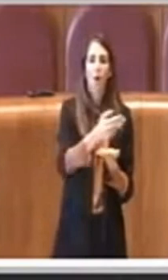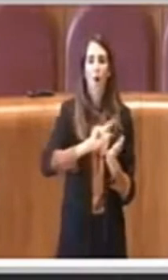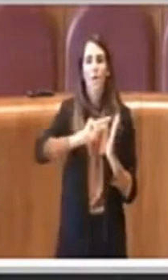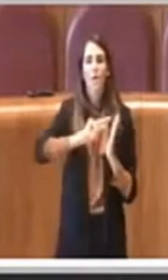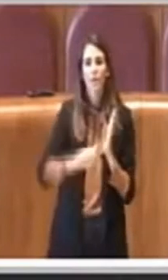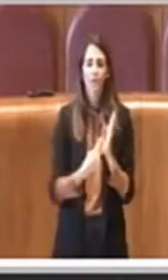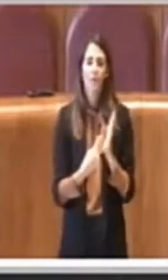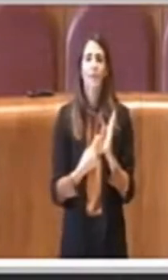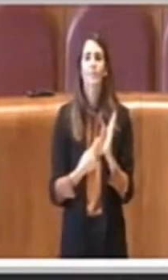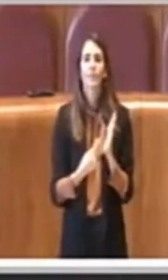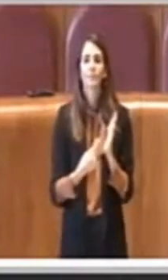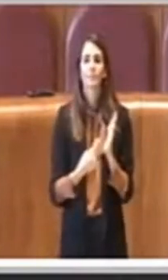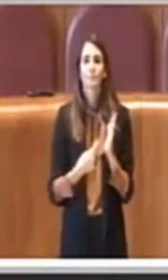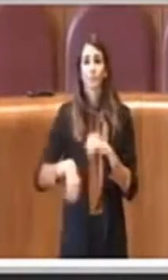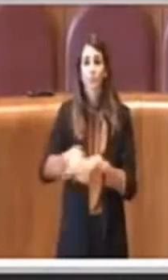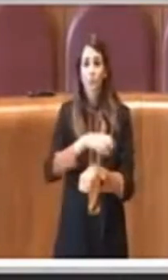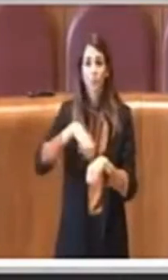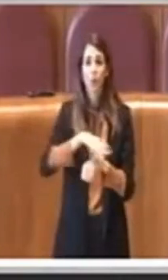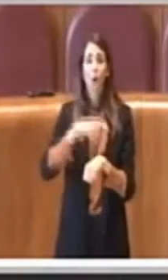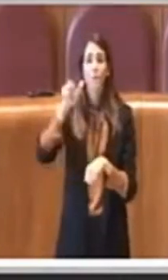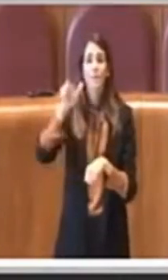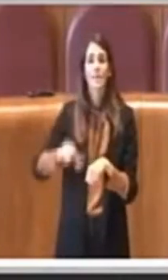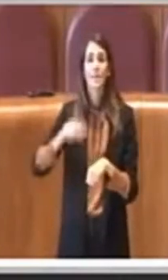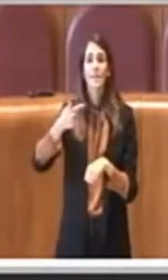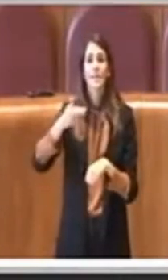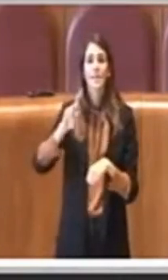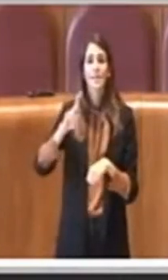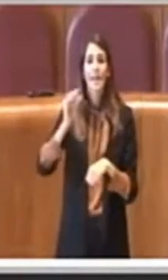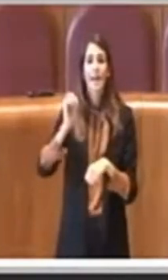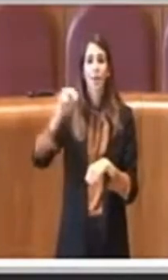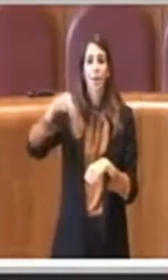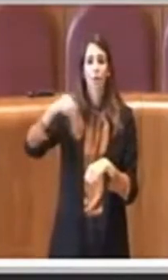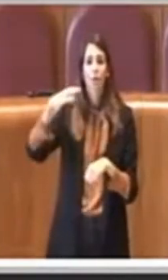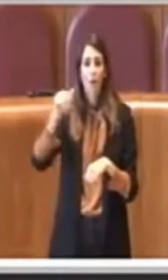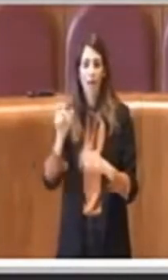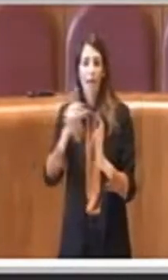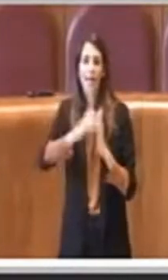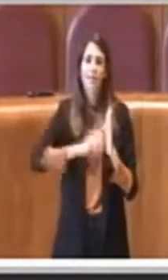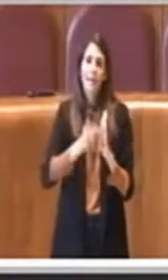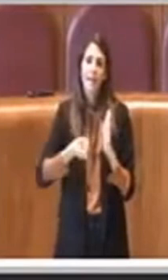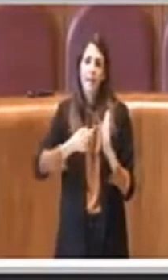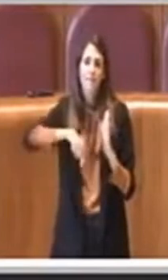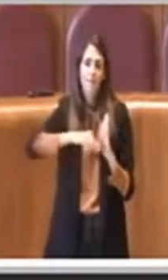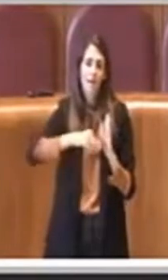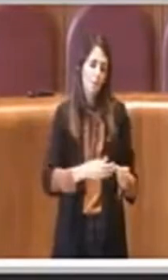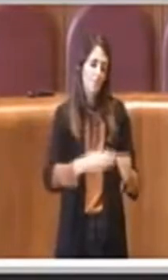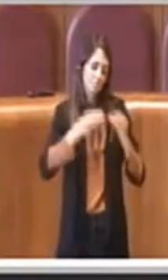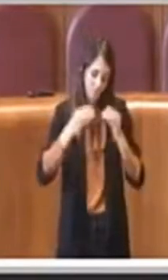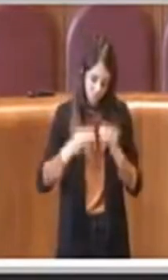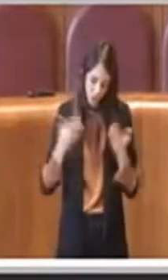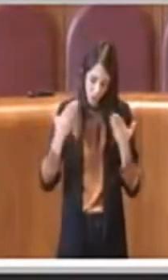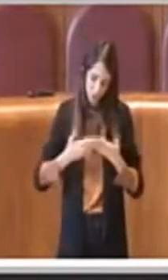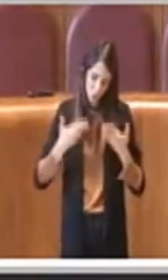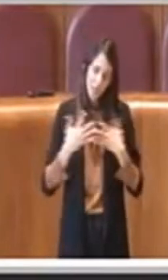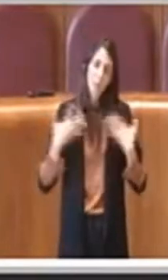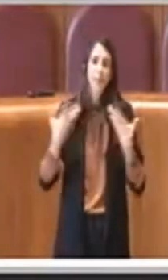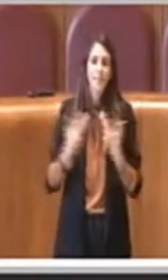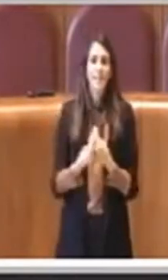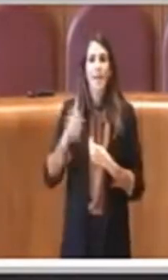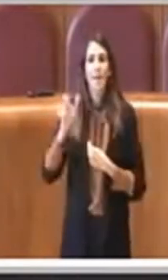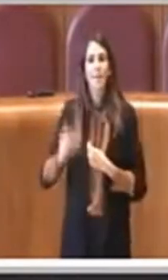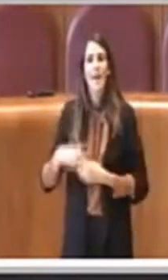del appunto commissario Tronca, delibera che noi abbiamo preso in mano e che chiaramente stiamo portando avanti anche con il nuovo assessore Zantoni.